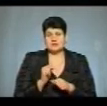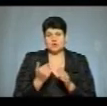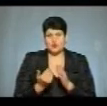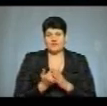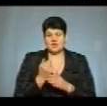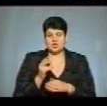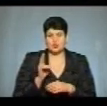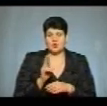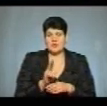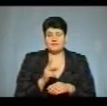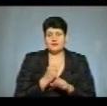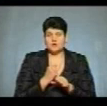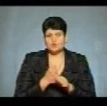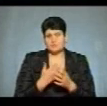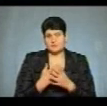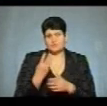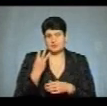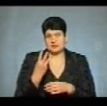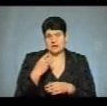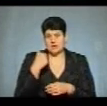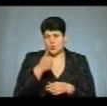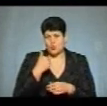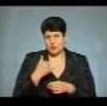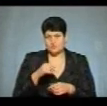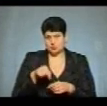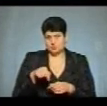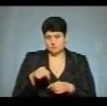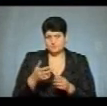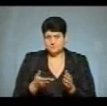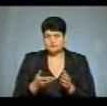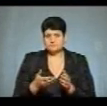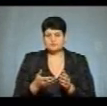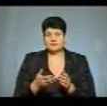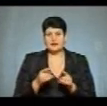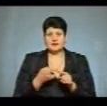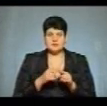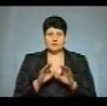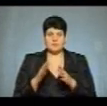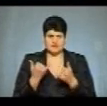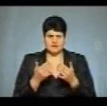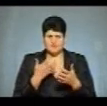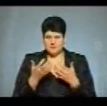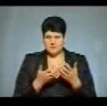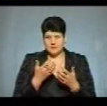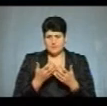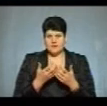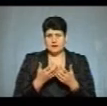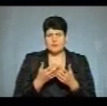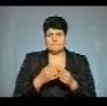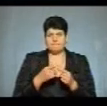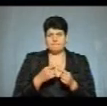новіших тролейбусів, він працює в межах 3 років, наскільки мені відомо. Але ми ще ці моменти зараз піднімаємо і безпосередньо